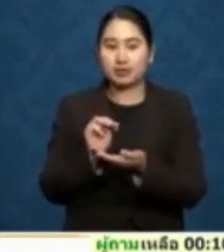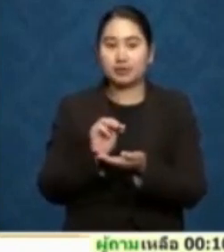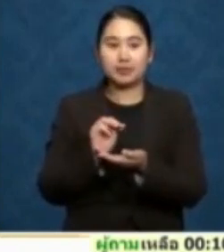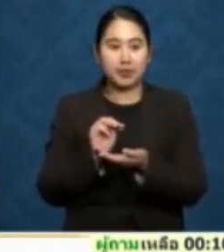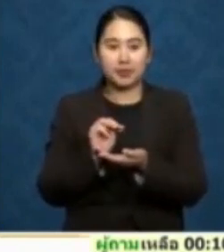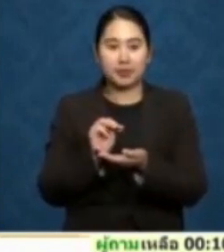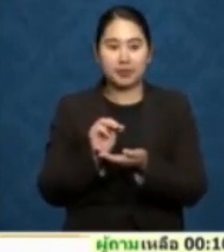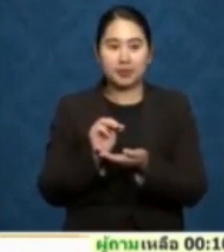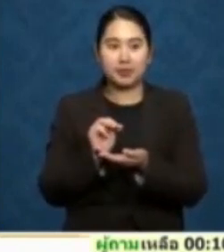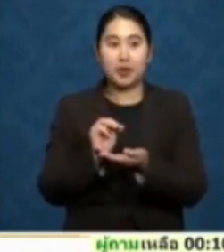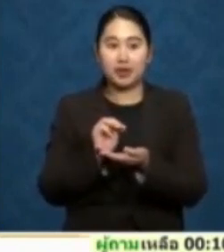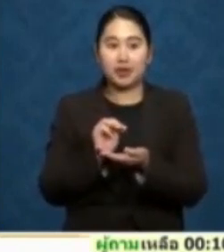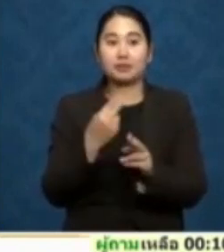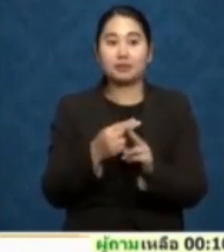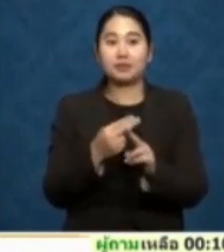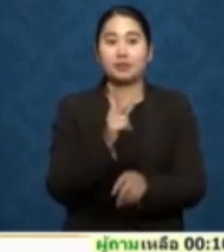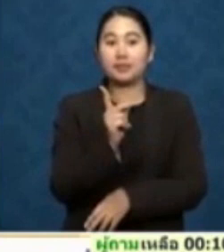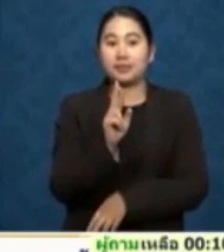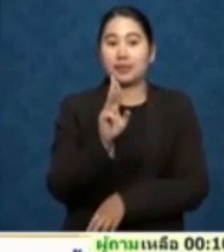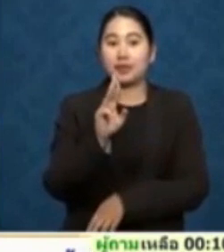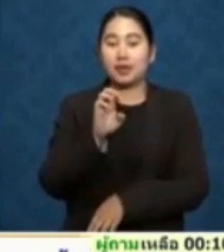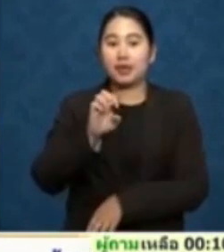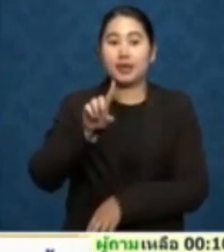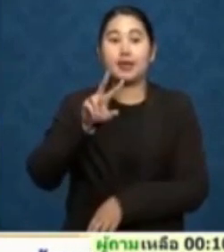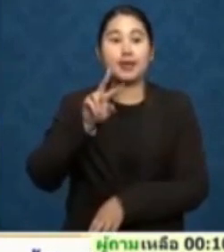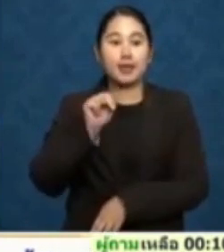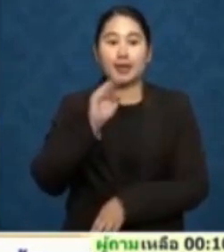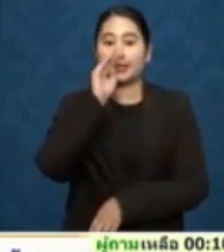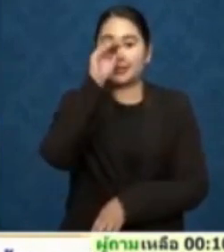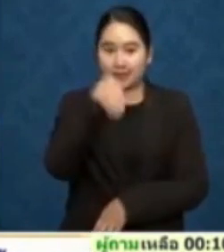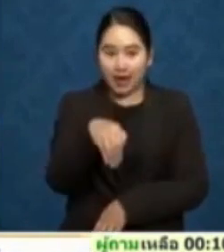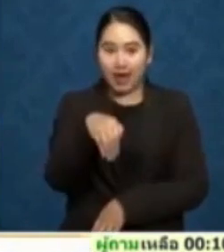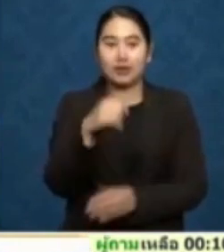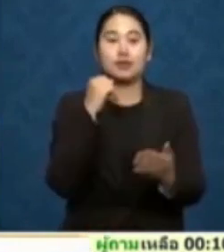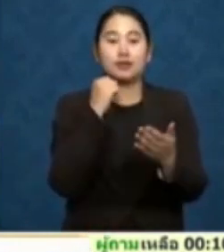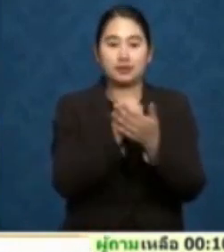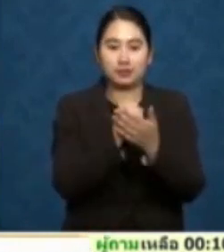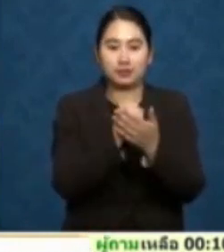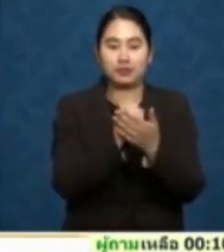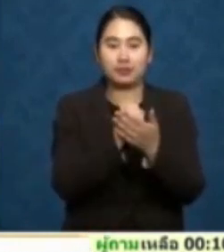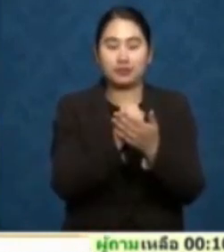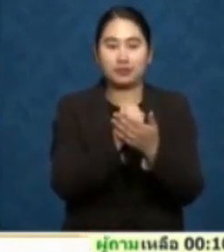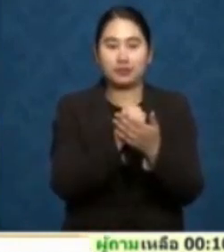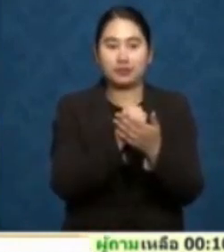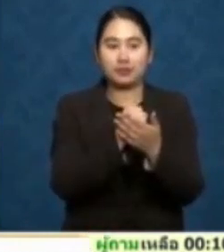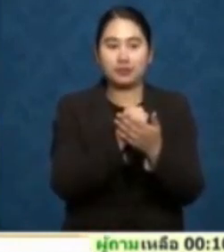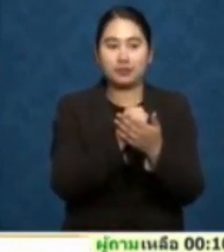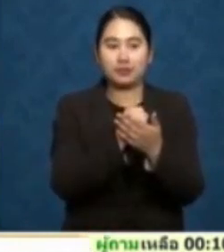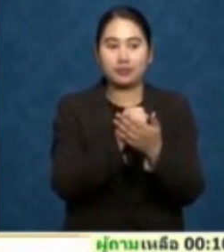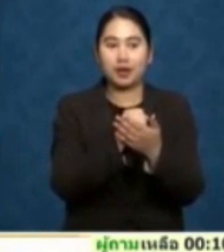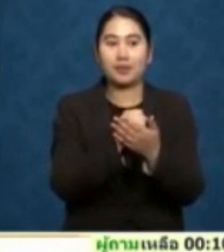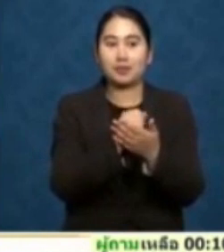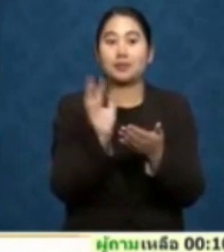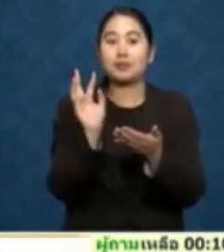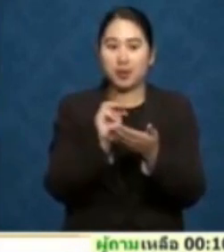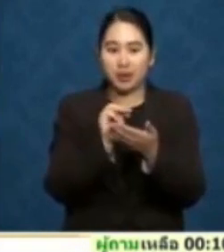มูลนิธิกีนอีเลเฟนวายไรจดทะเบียนจัดตั้งโดยนายทะเบียนจังหวัดภู